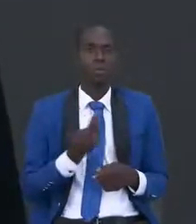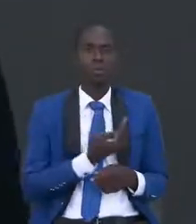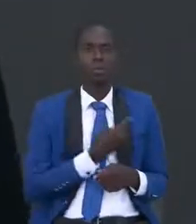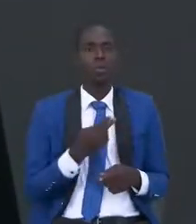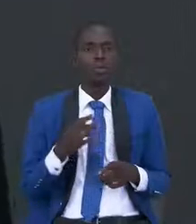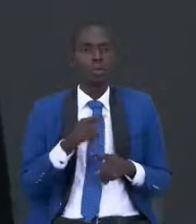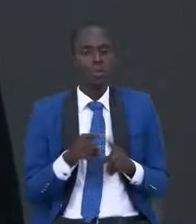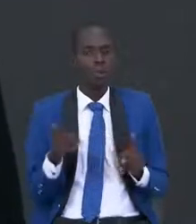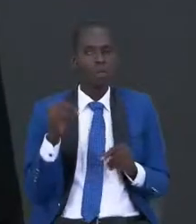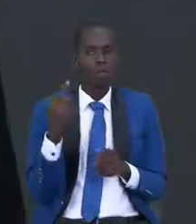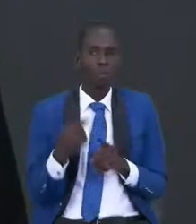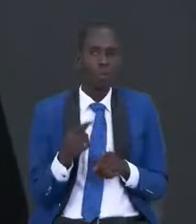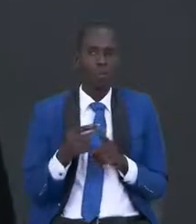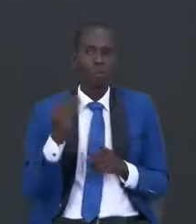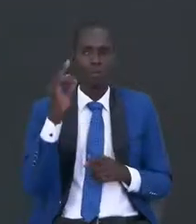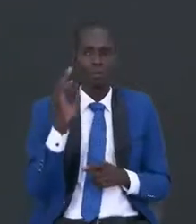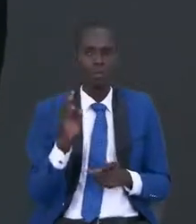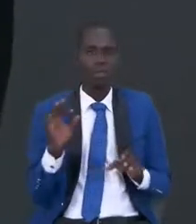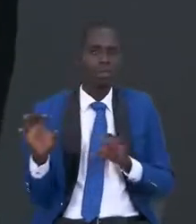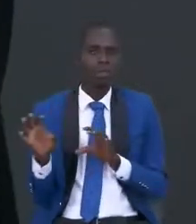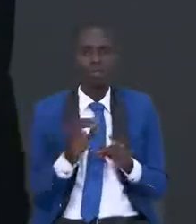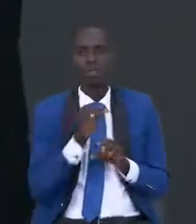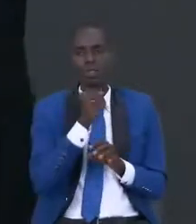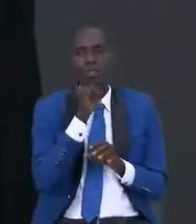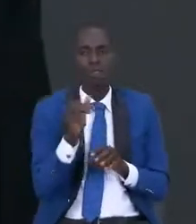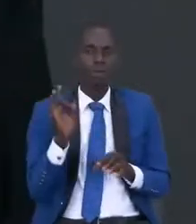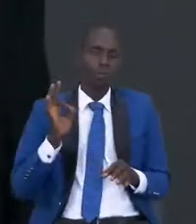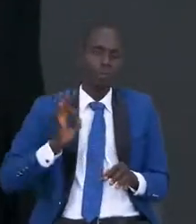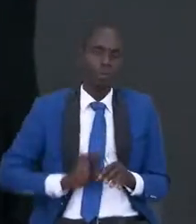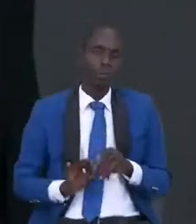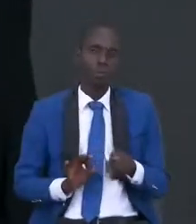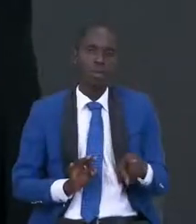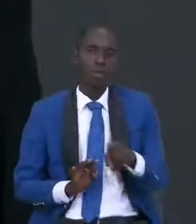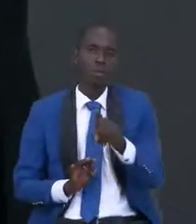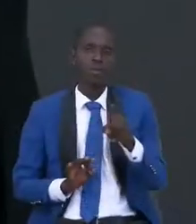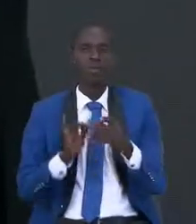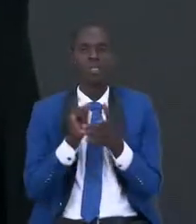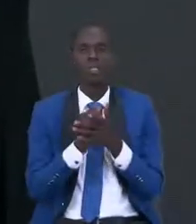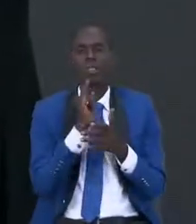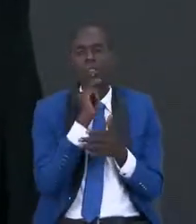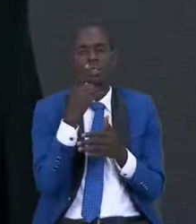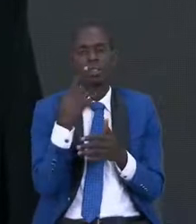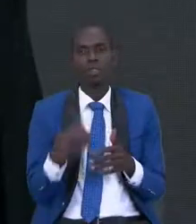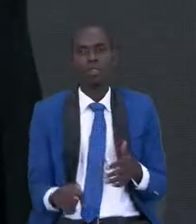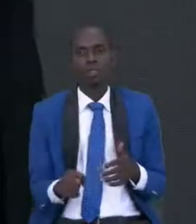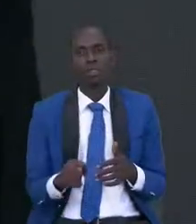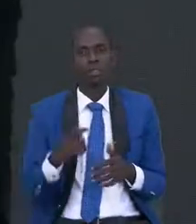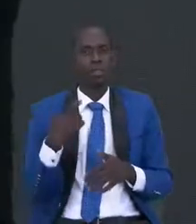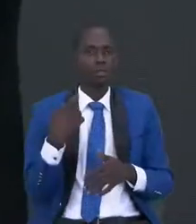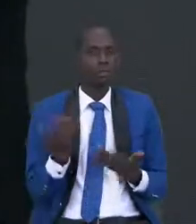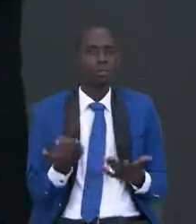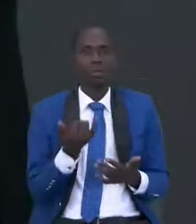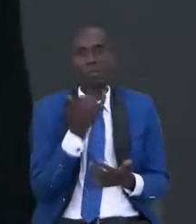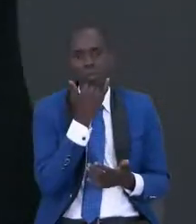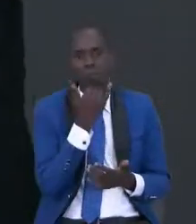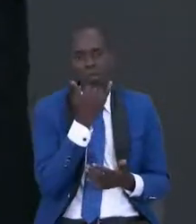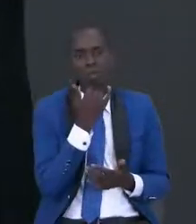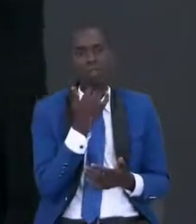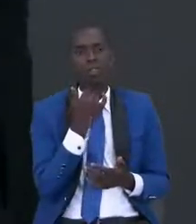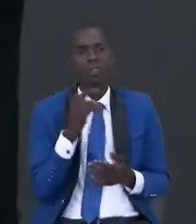fut annoncée ne leur servit de rien. Ça, c'est le coût, le prix de l'incrédulité. Ça, c'est la perte